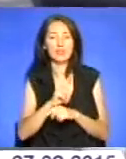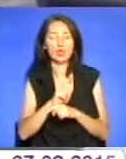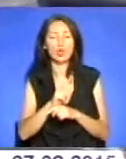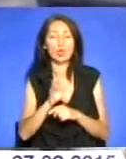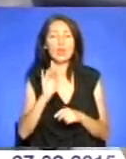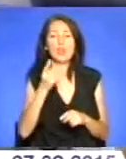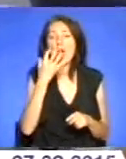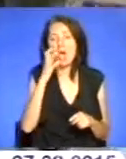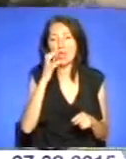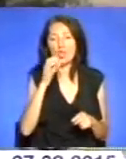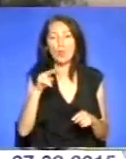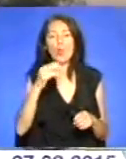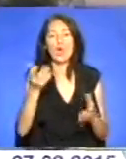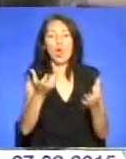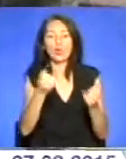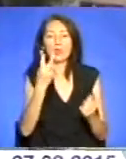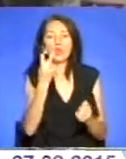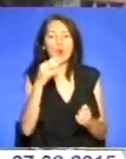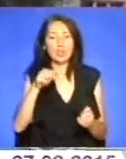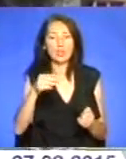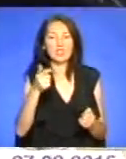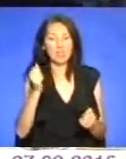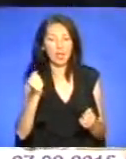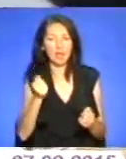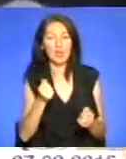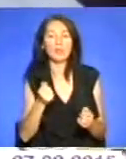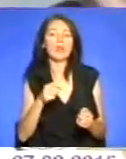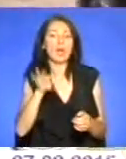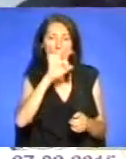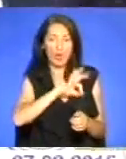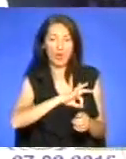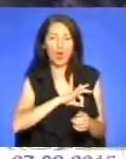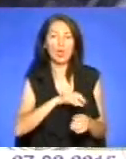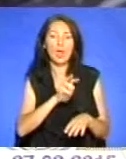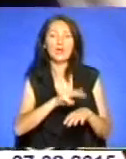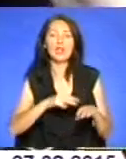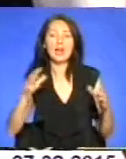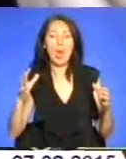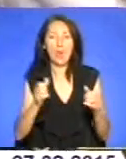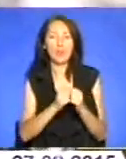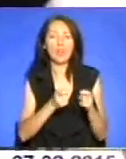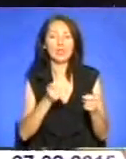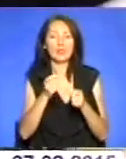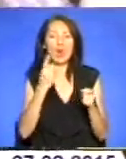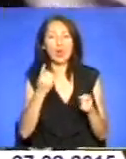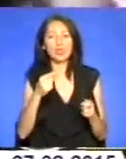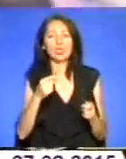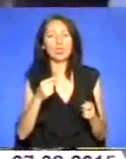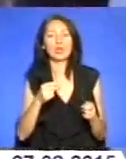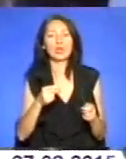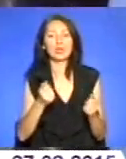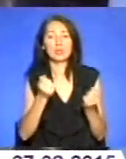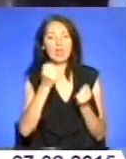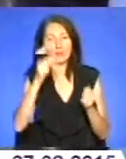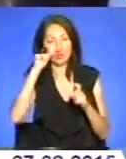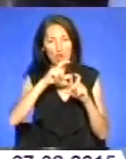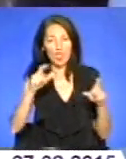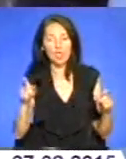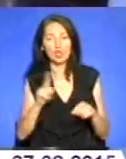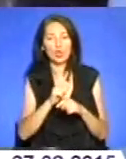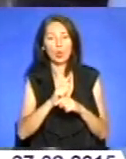На гарячому, при отримуванні 2000 гривень неправомірної вигоди, правоохоронці піймали керівника однієї з автошкіл Тернополя. Дану